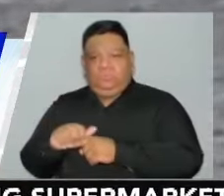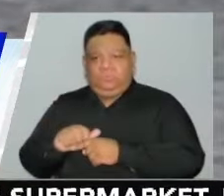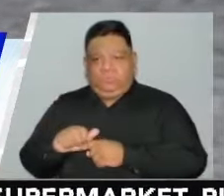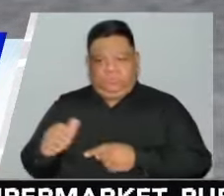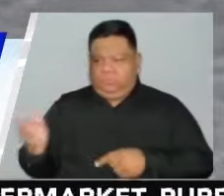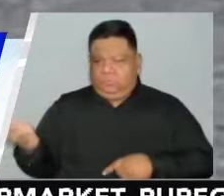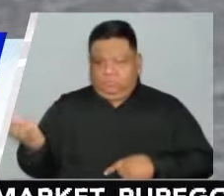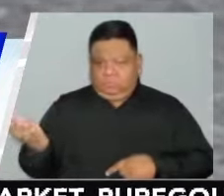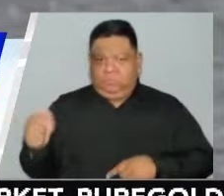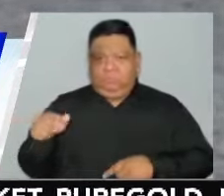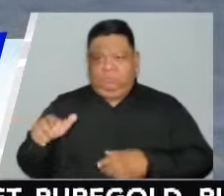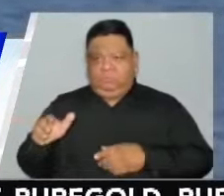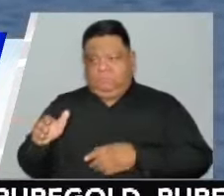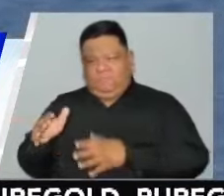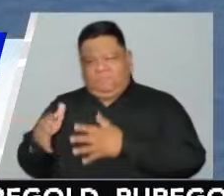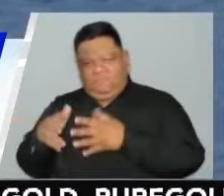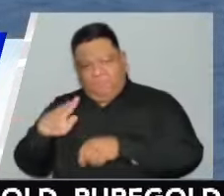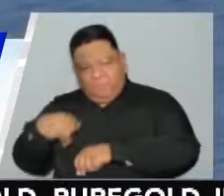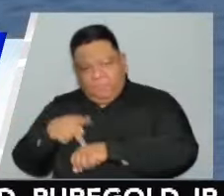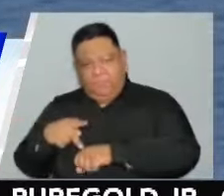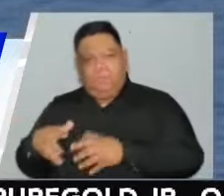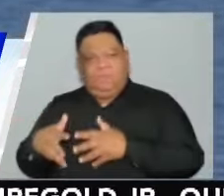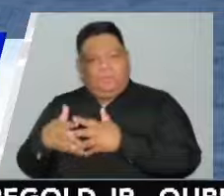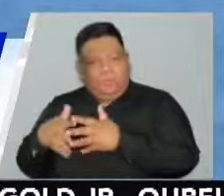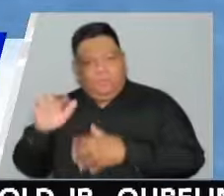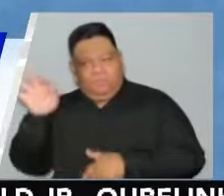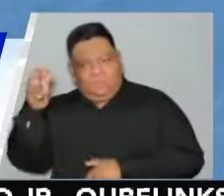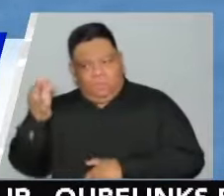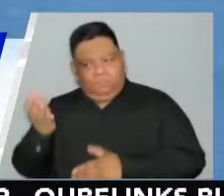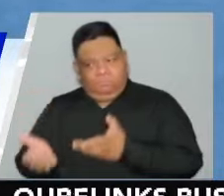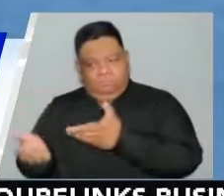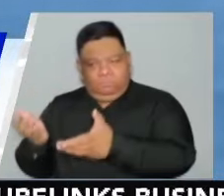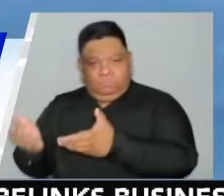at France ang surveillance vessel ng China na may bow number